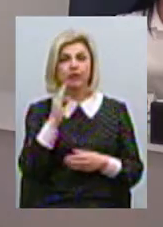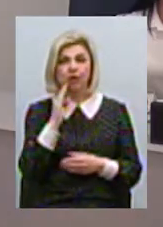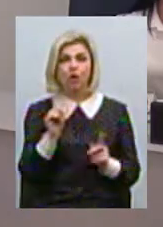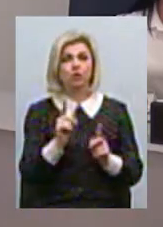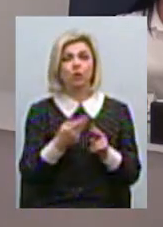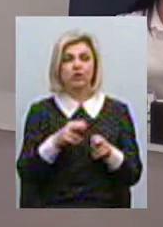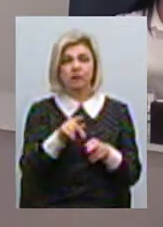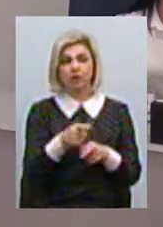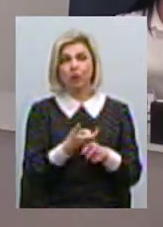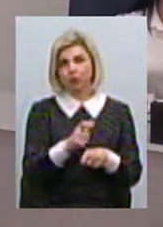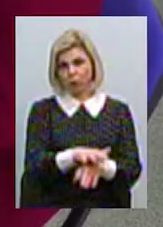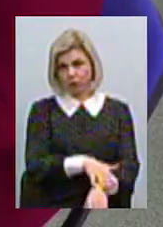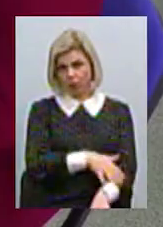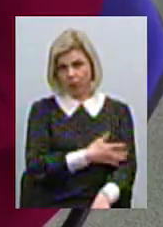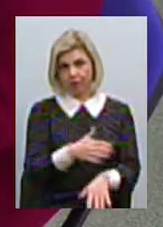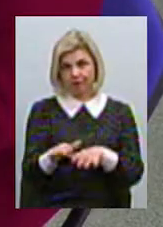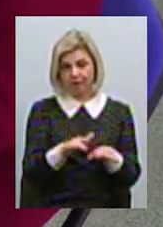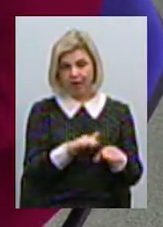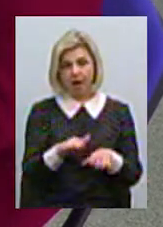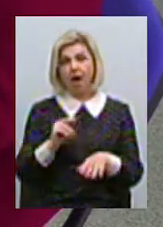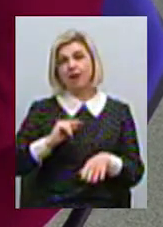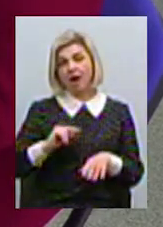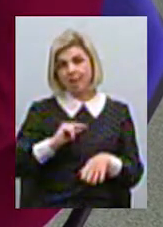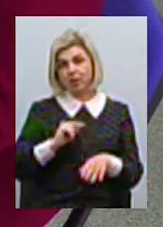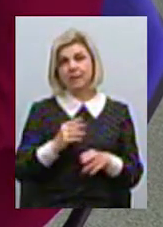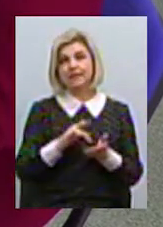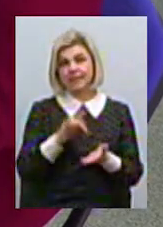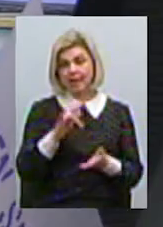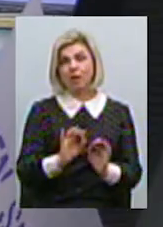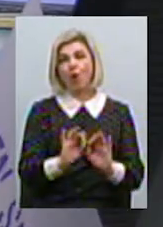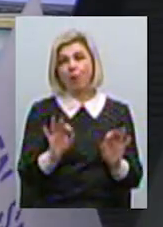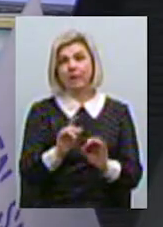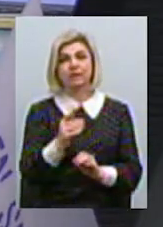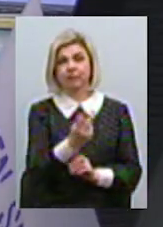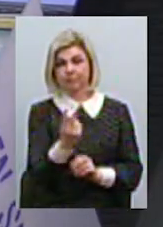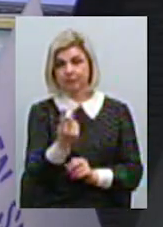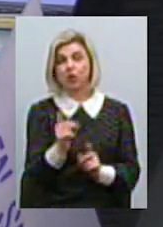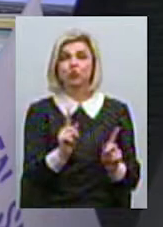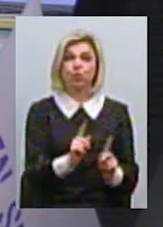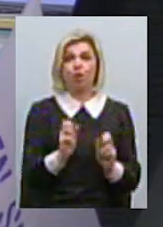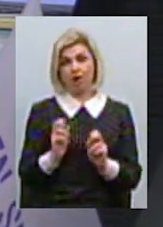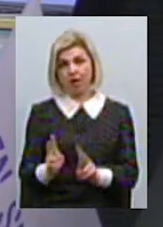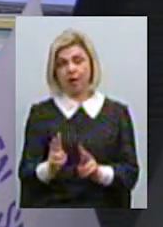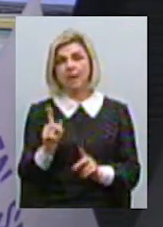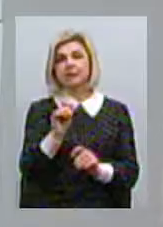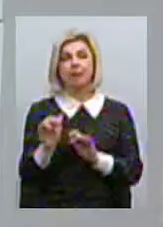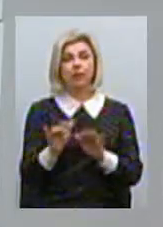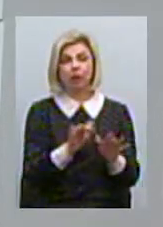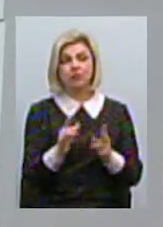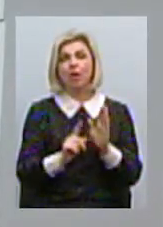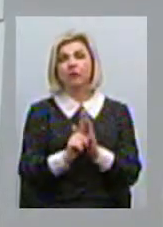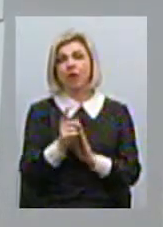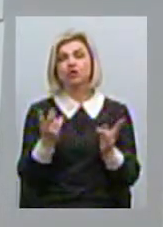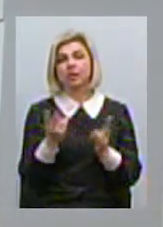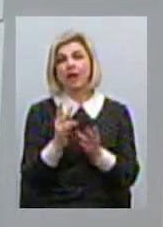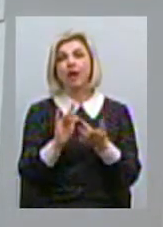дуже довго триває. Працівники Open Space пояснили молодим людям, що та як. За процедурою спочатку необхідно стати